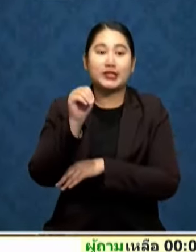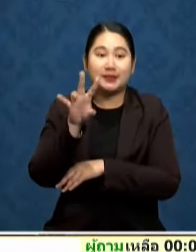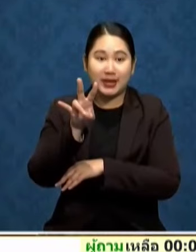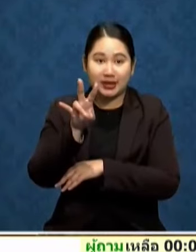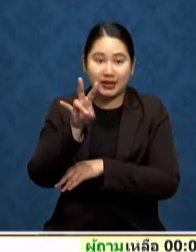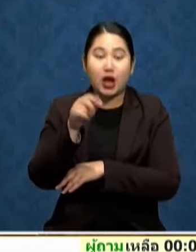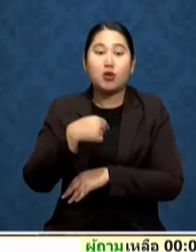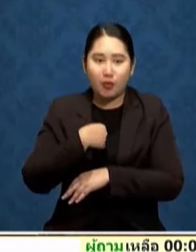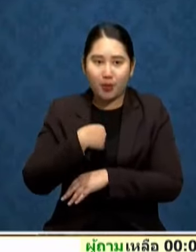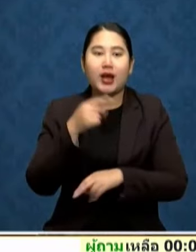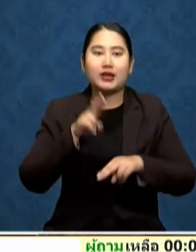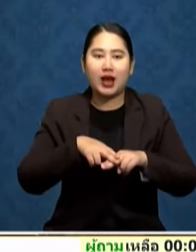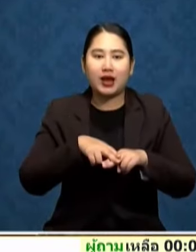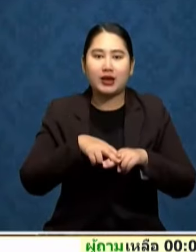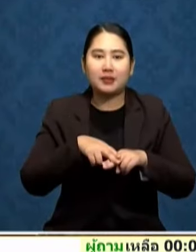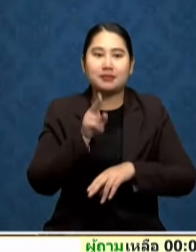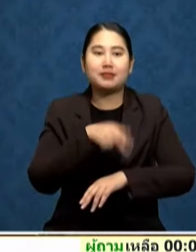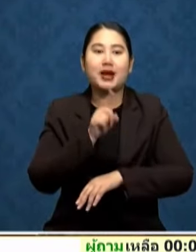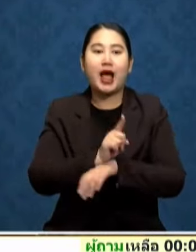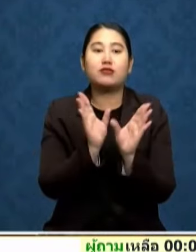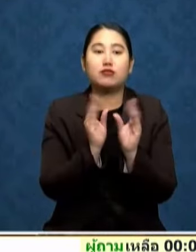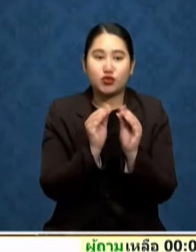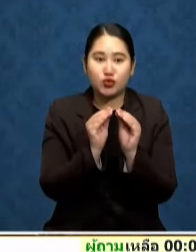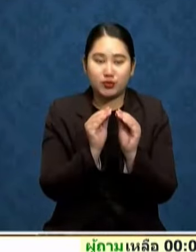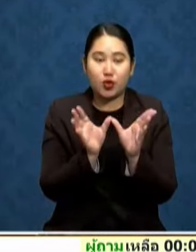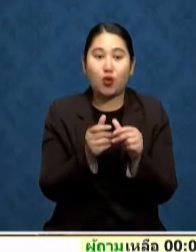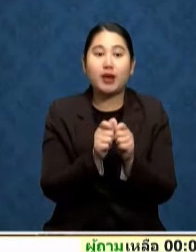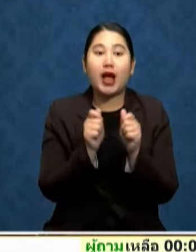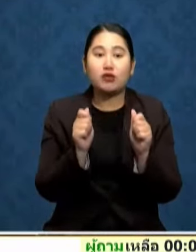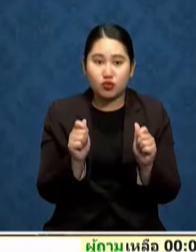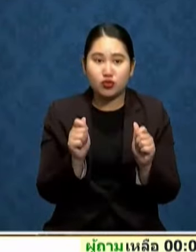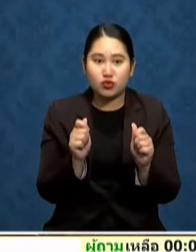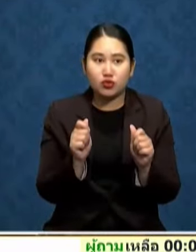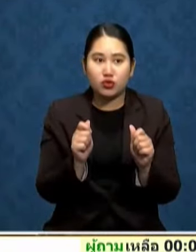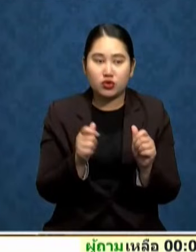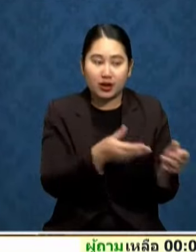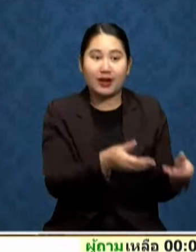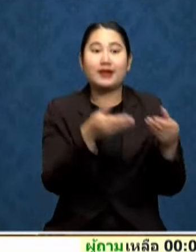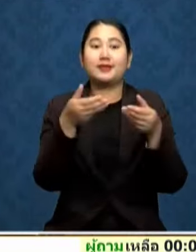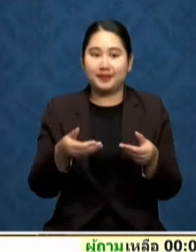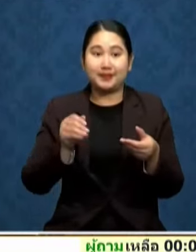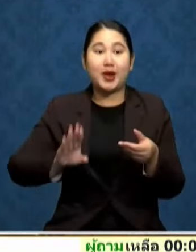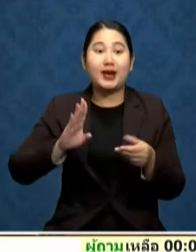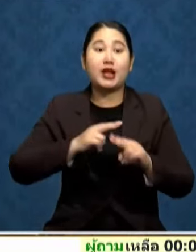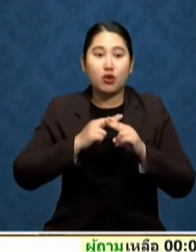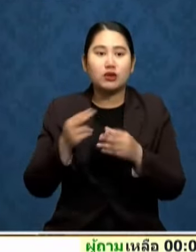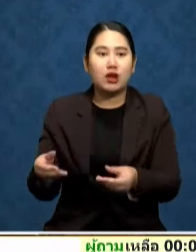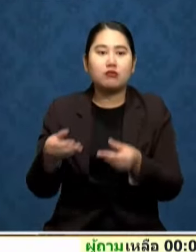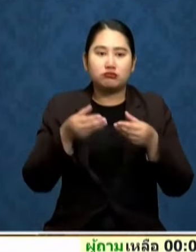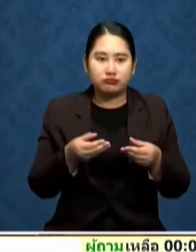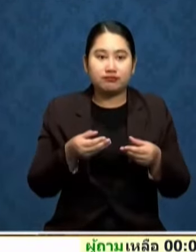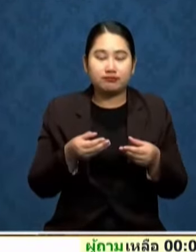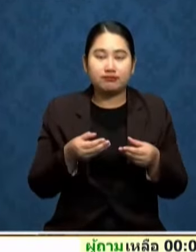นผมนั่งเป็นประธานแทนในคณะอนุกรรมการได้รับเอกสารจากบริษัทเอกชนแห่งหนึ่ง